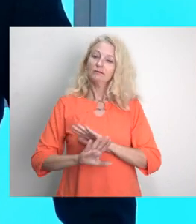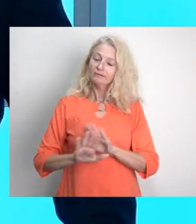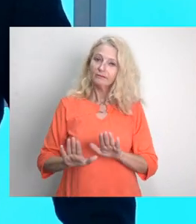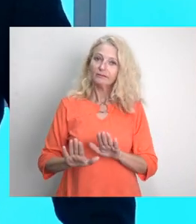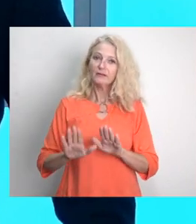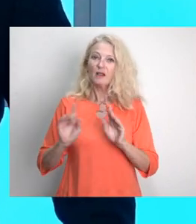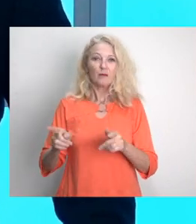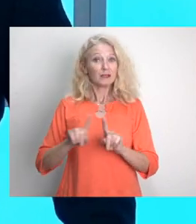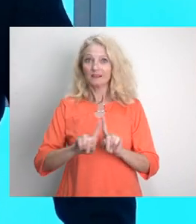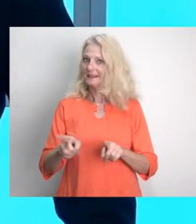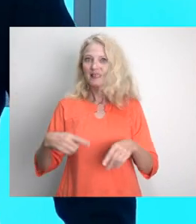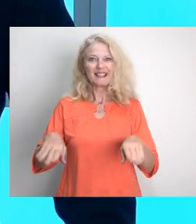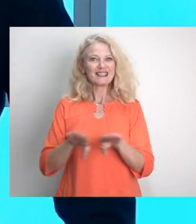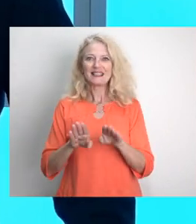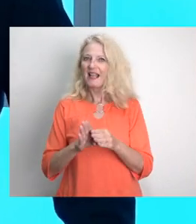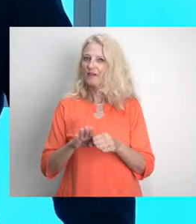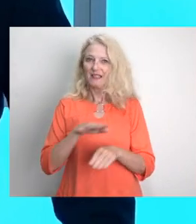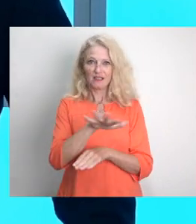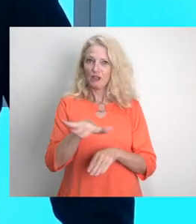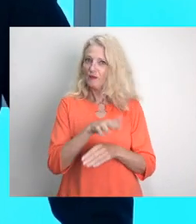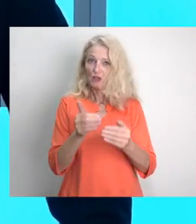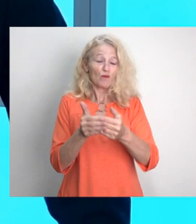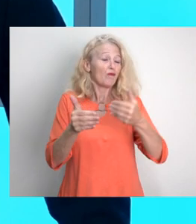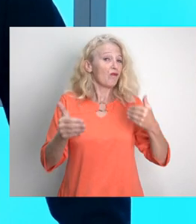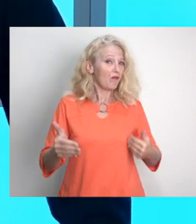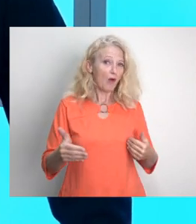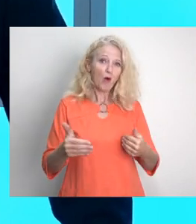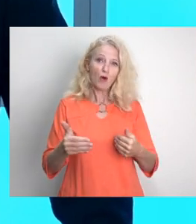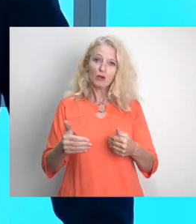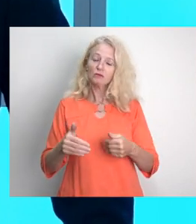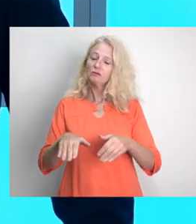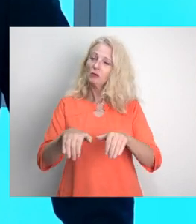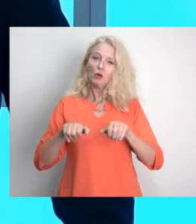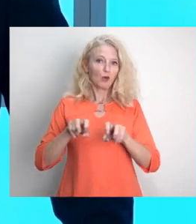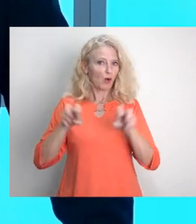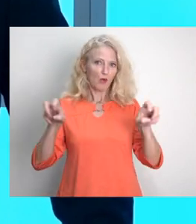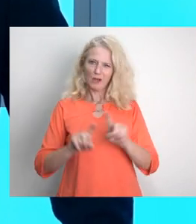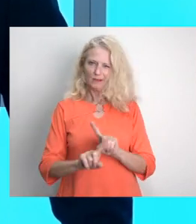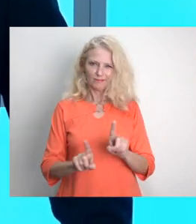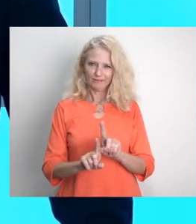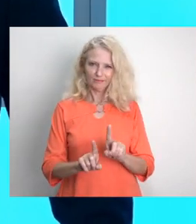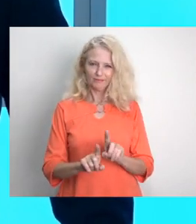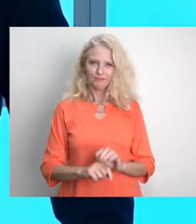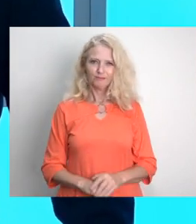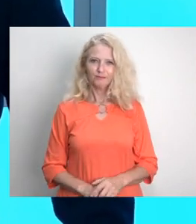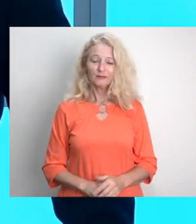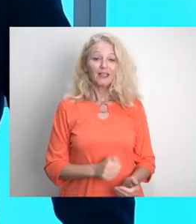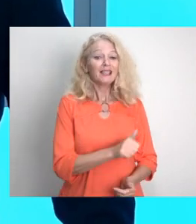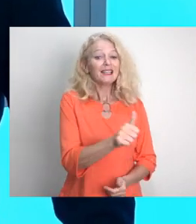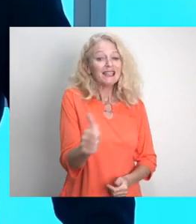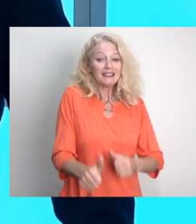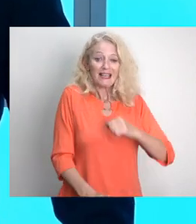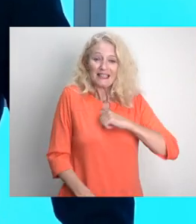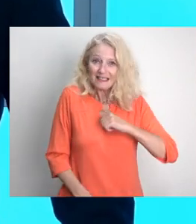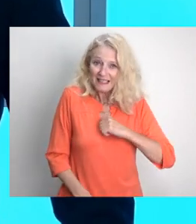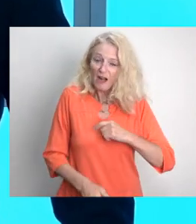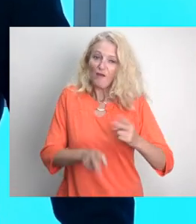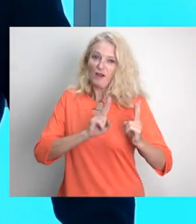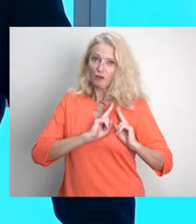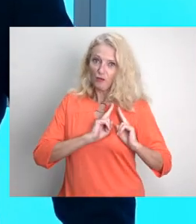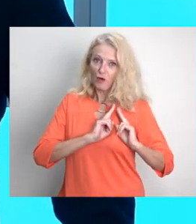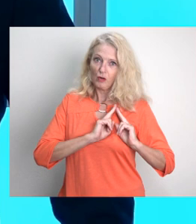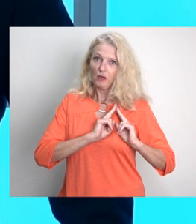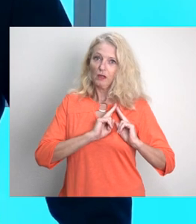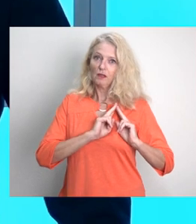voor corona. Het is de verantwoordelijkheid van ieder van ons om onszelf en ons gezin te blijven